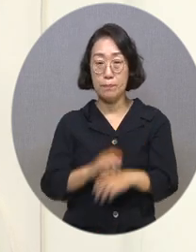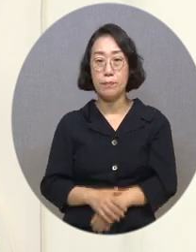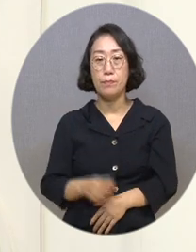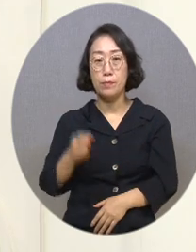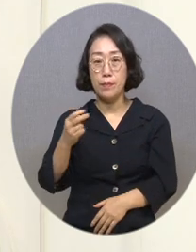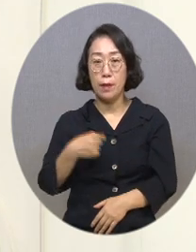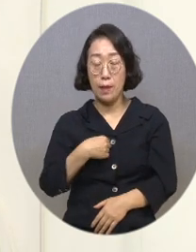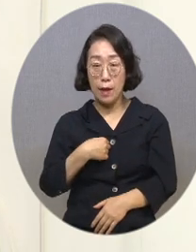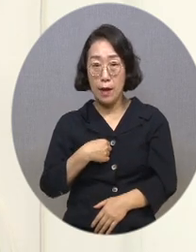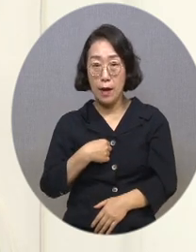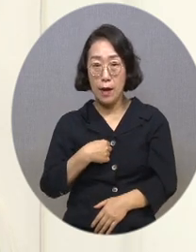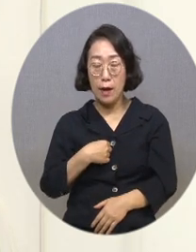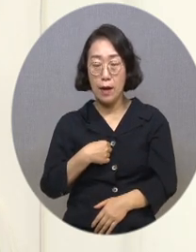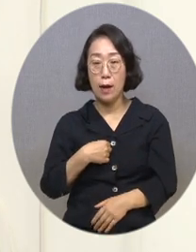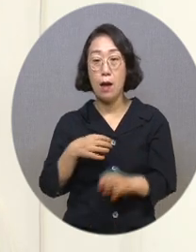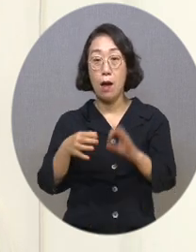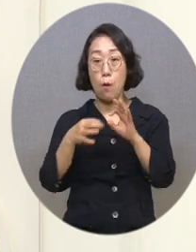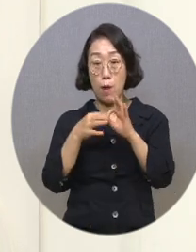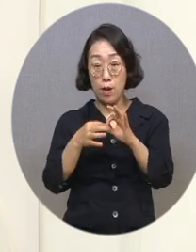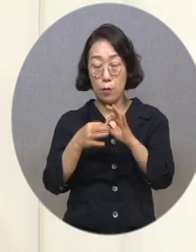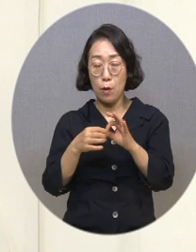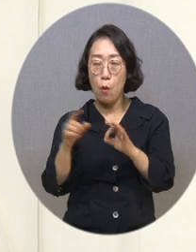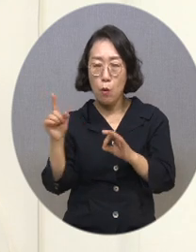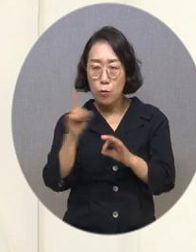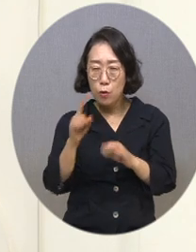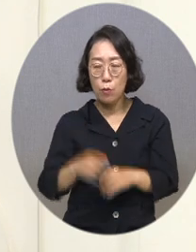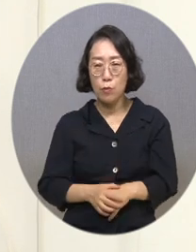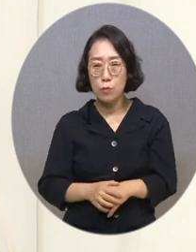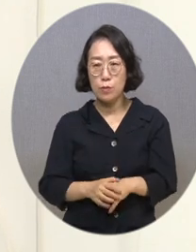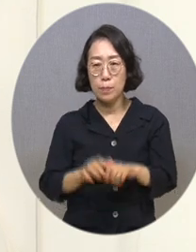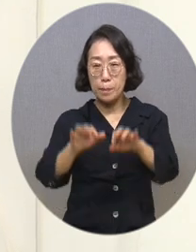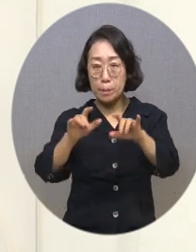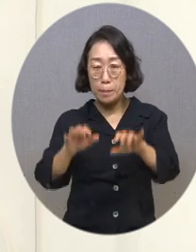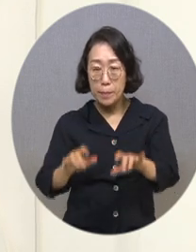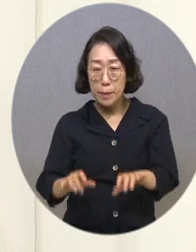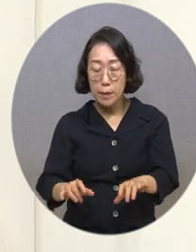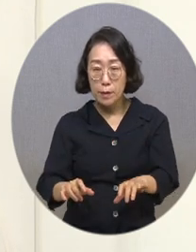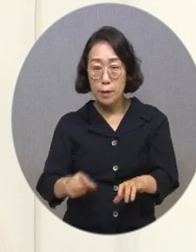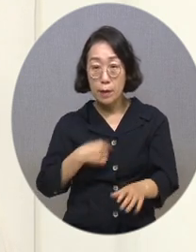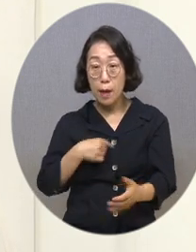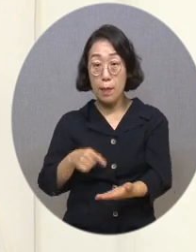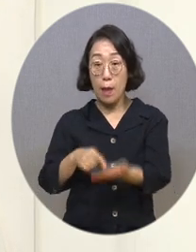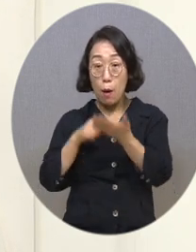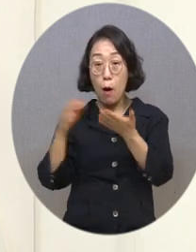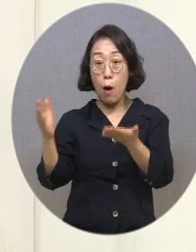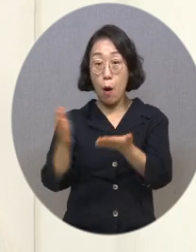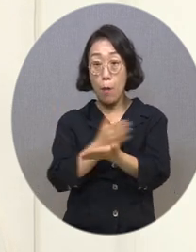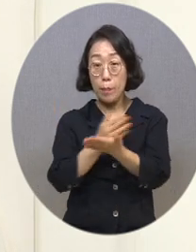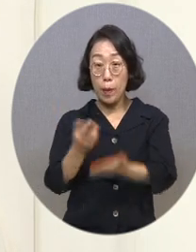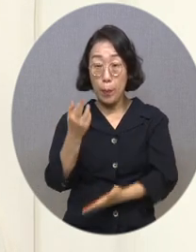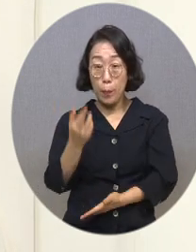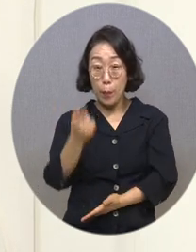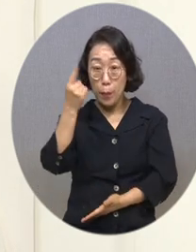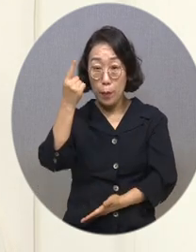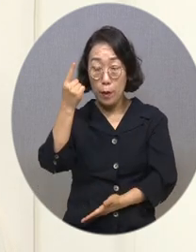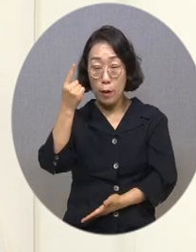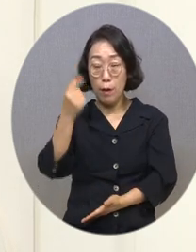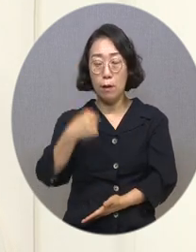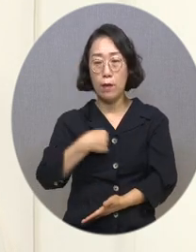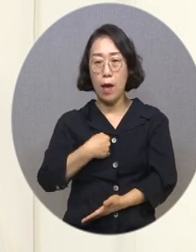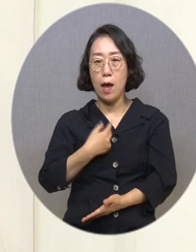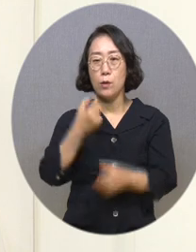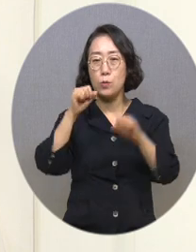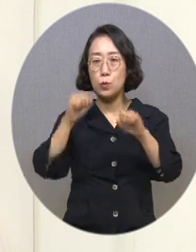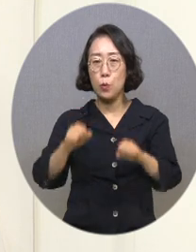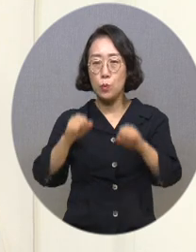또는 내가 나의 브랜드명을 만든 어떠한 것을 검색을 했을 때 내가 등장하지 않는다? 그러면 내가 이 세상에 존재하지